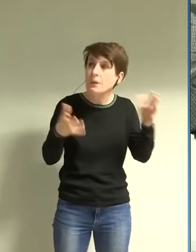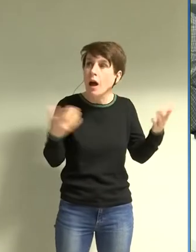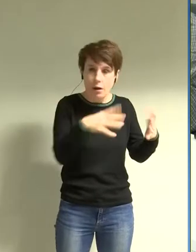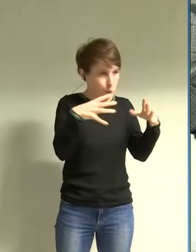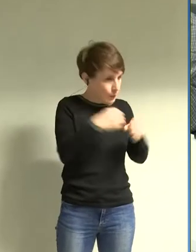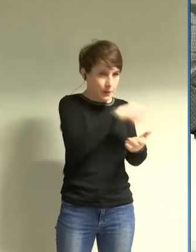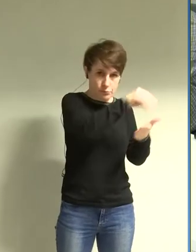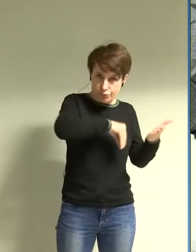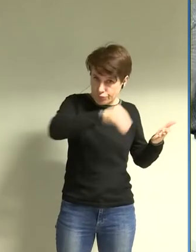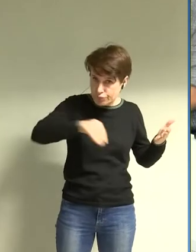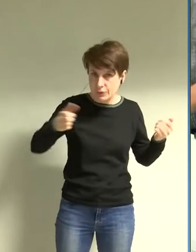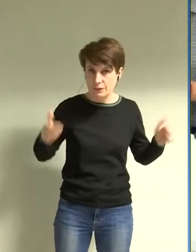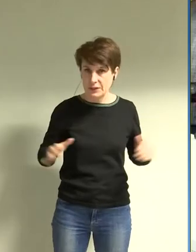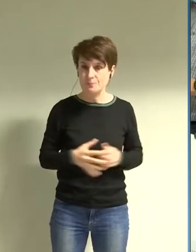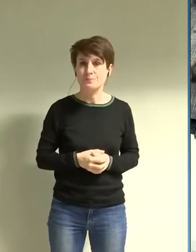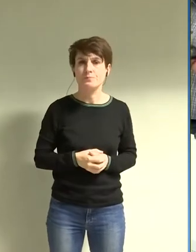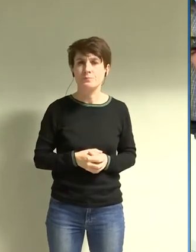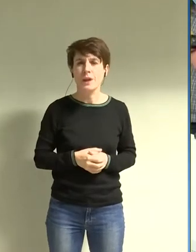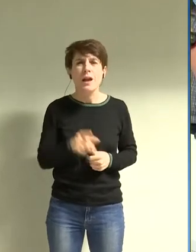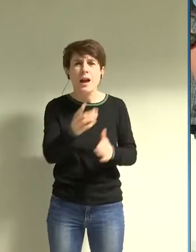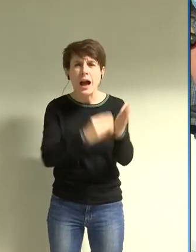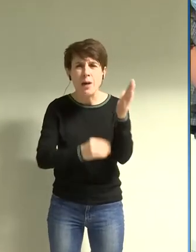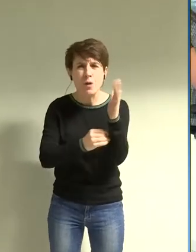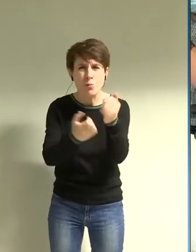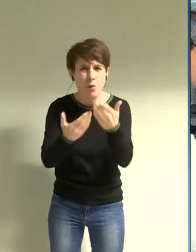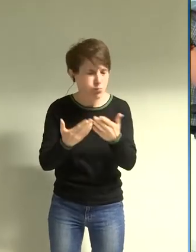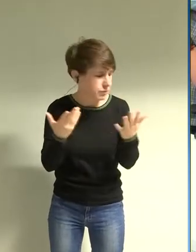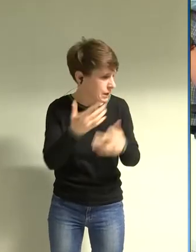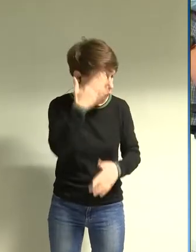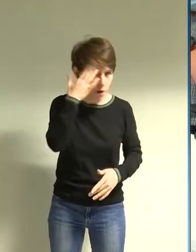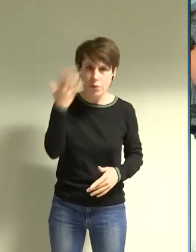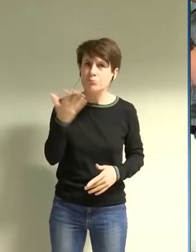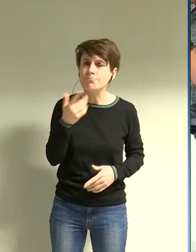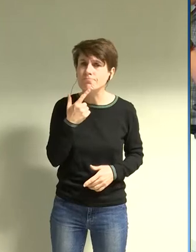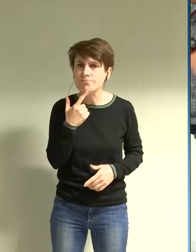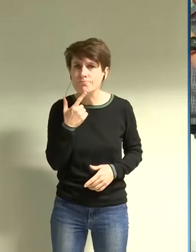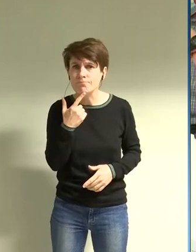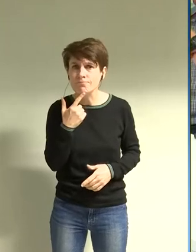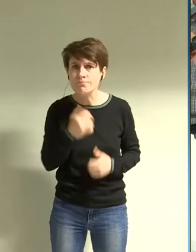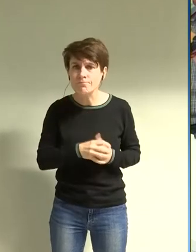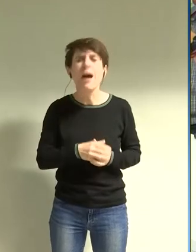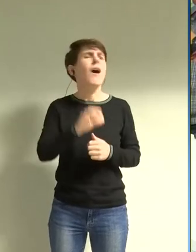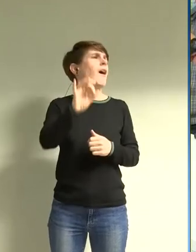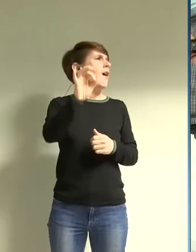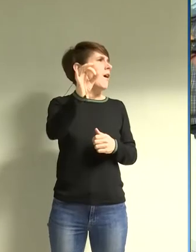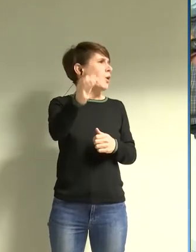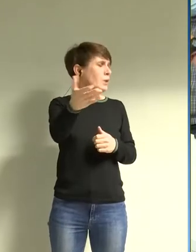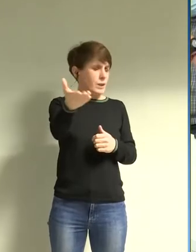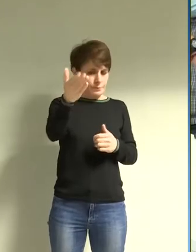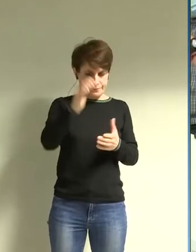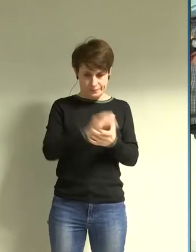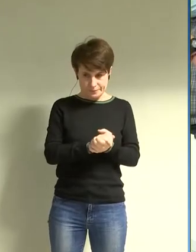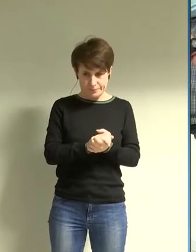et l'amendement c'est quoi monsieur le maire ah oui voilà